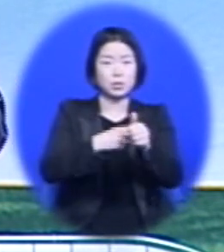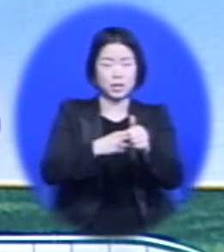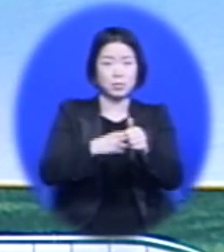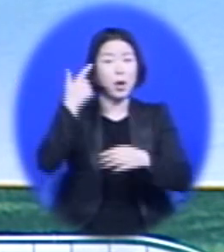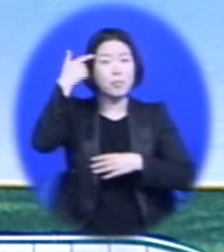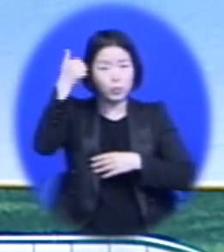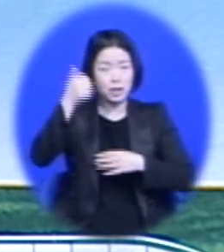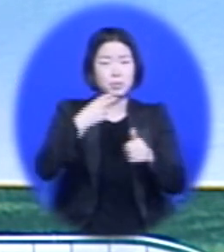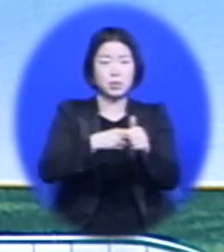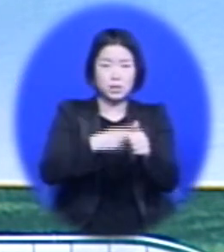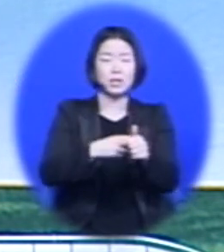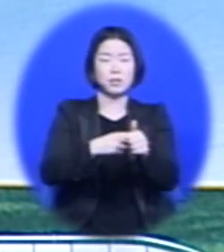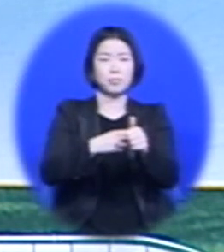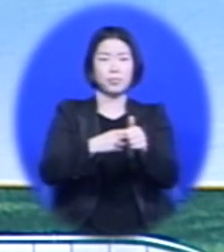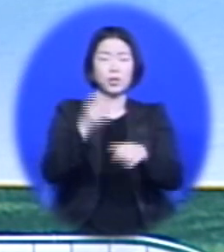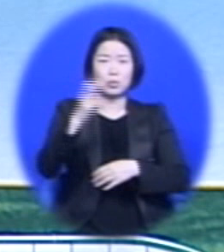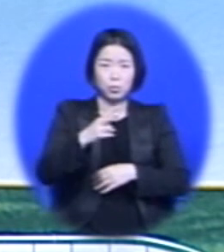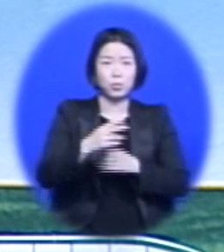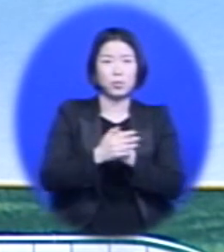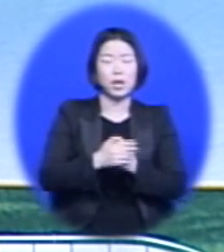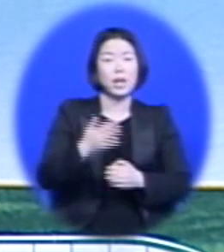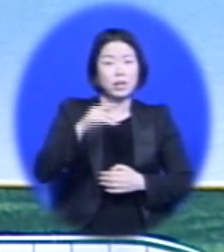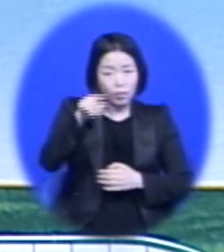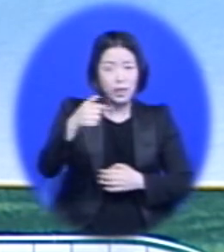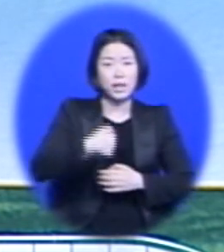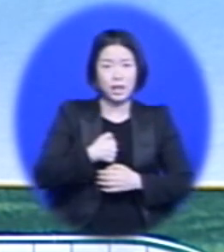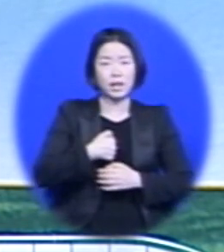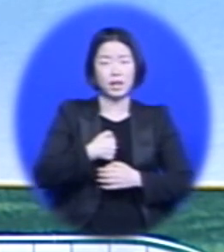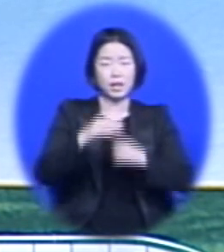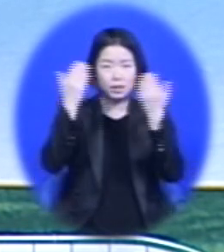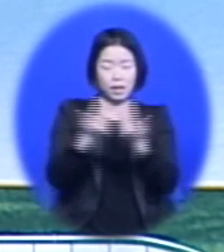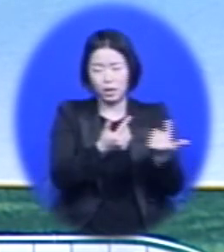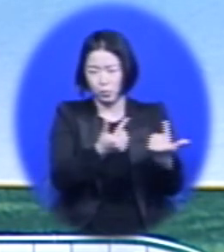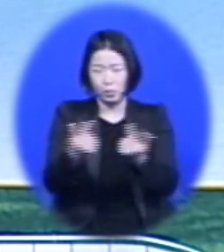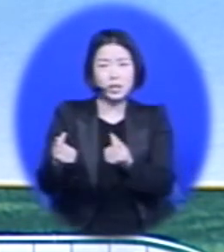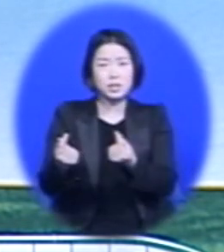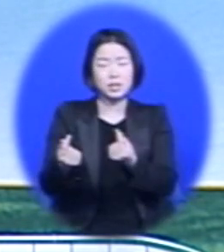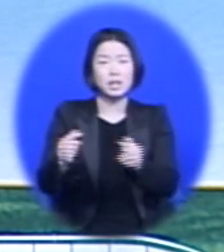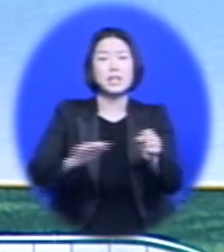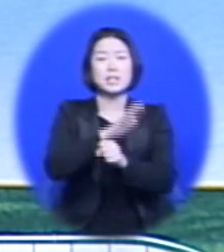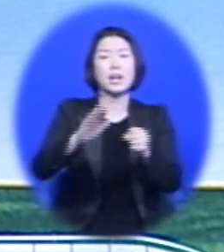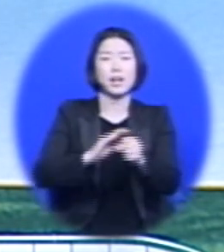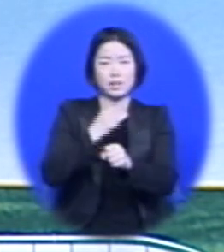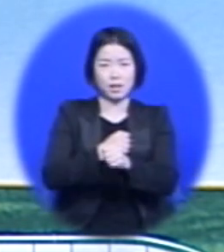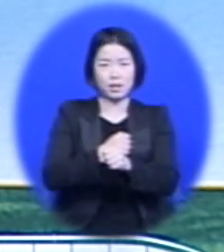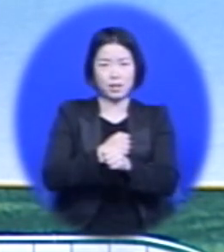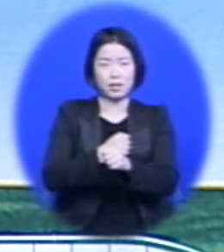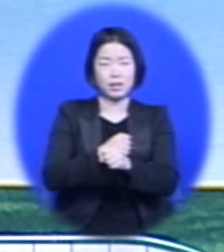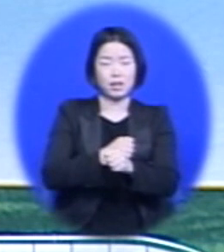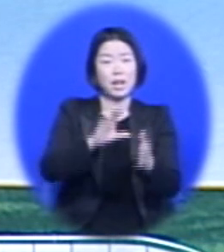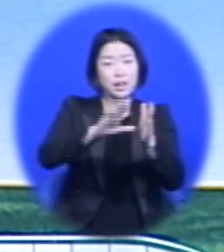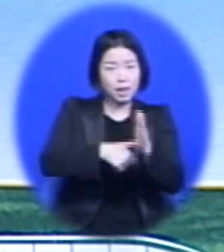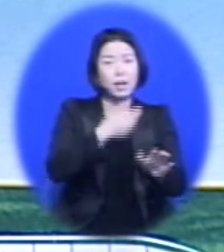목사님, 선생님 그리고 너나 나나 다 똑같이 사랑한다. 때가